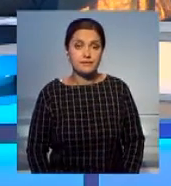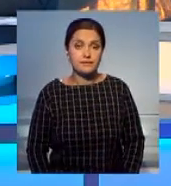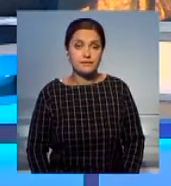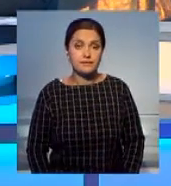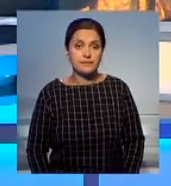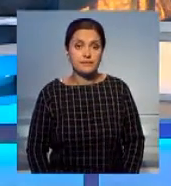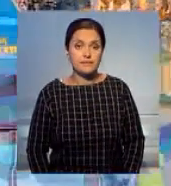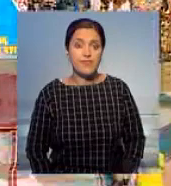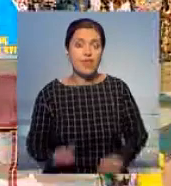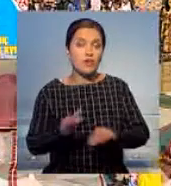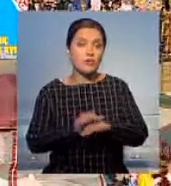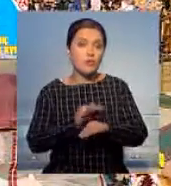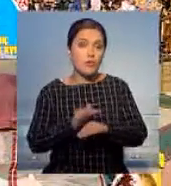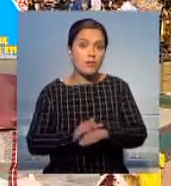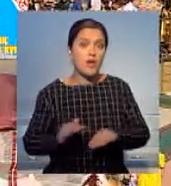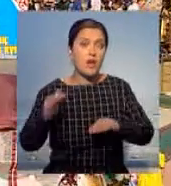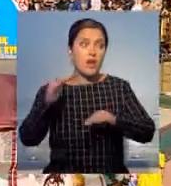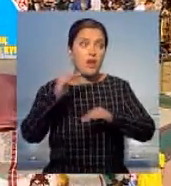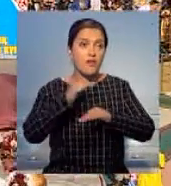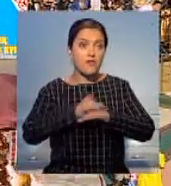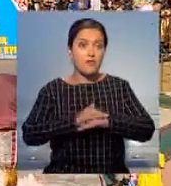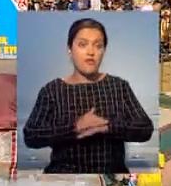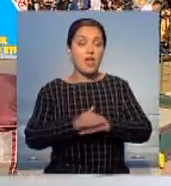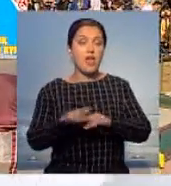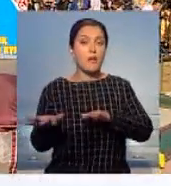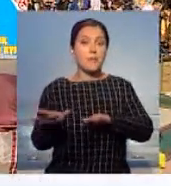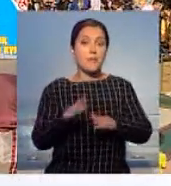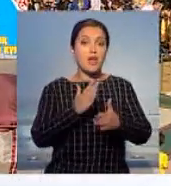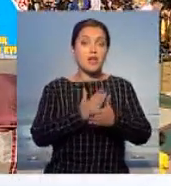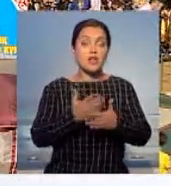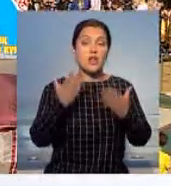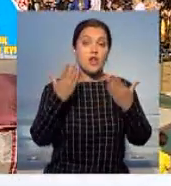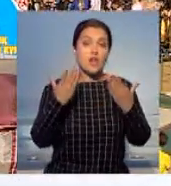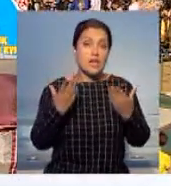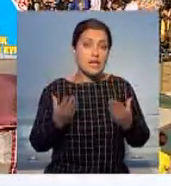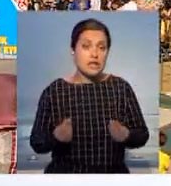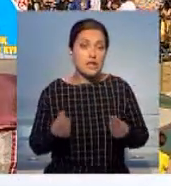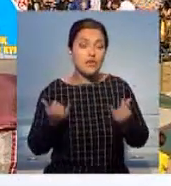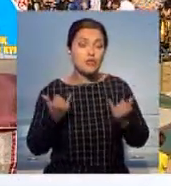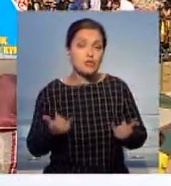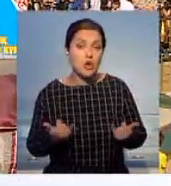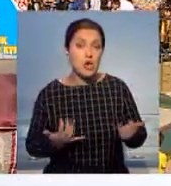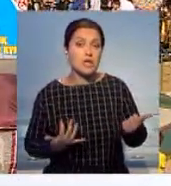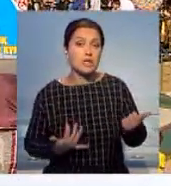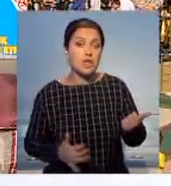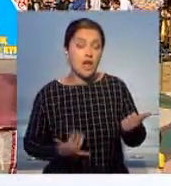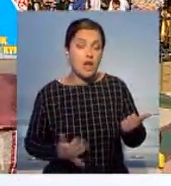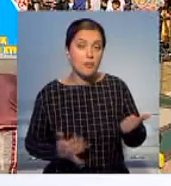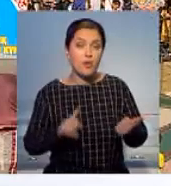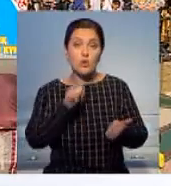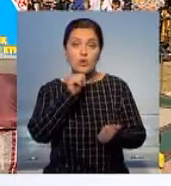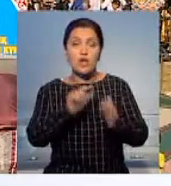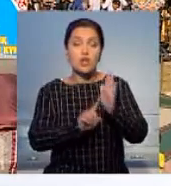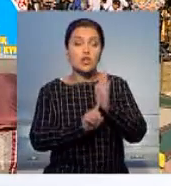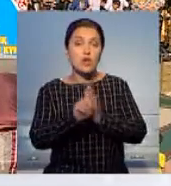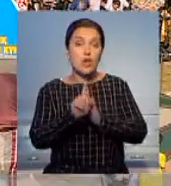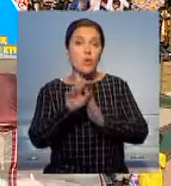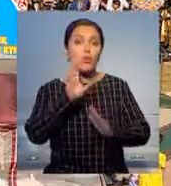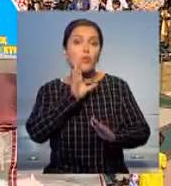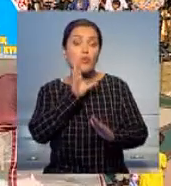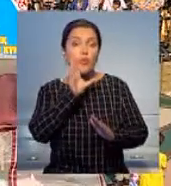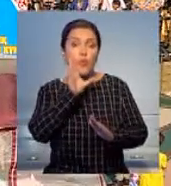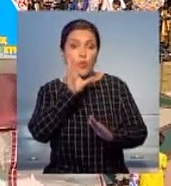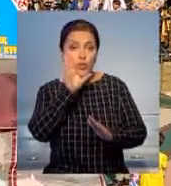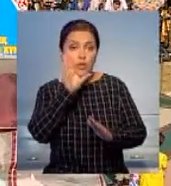Добрый вечер, Сергей. Мероприятия в честь национального музыкального инструмента в Костанае начались еще утром. Старт